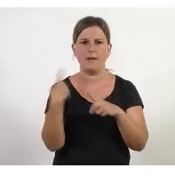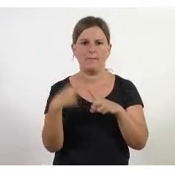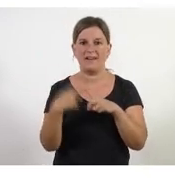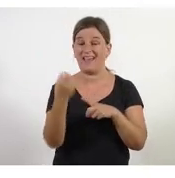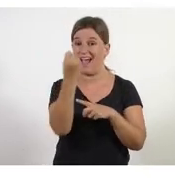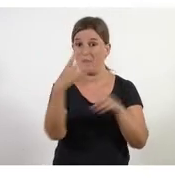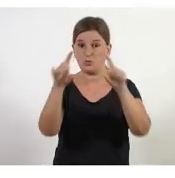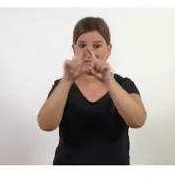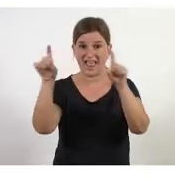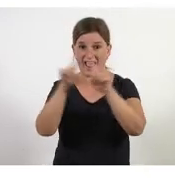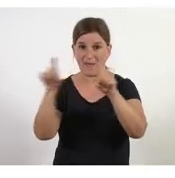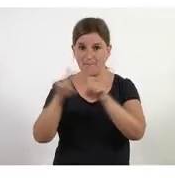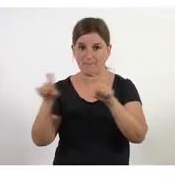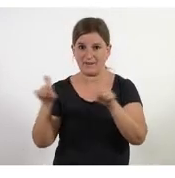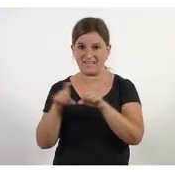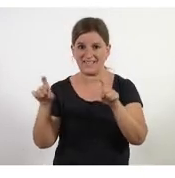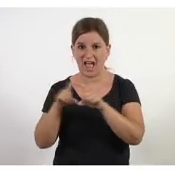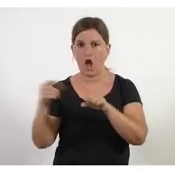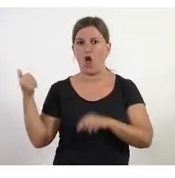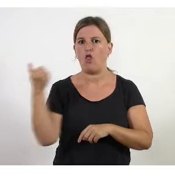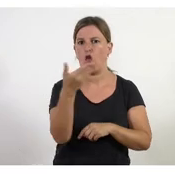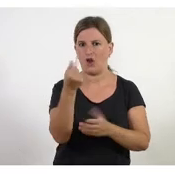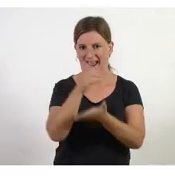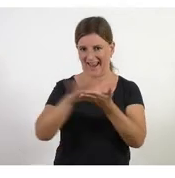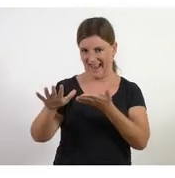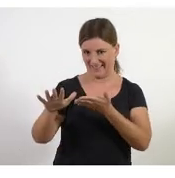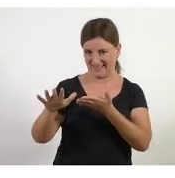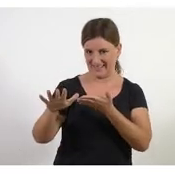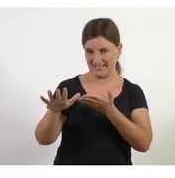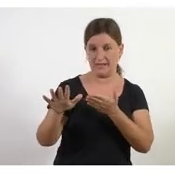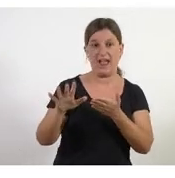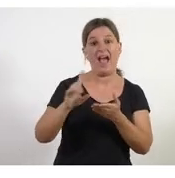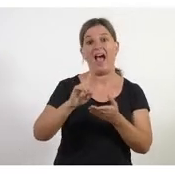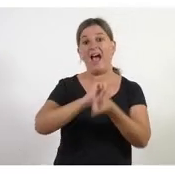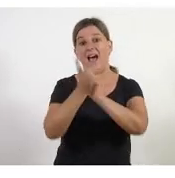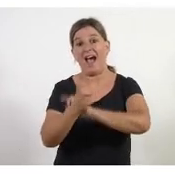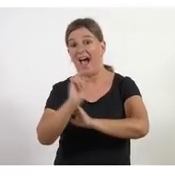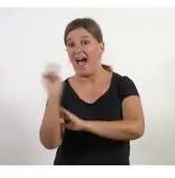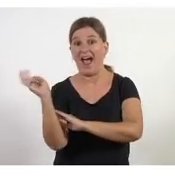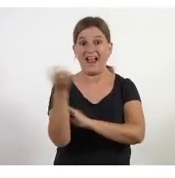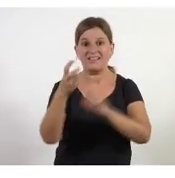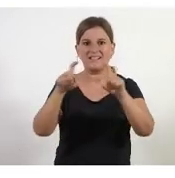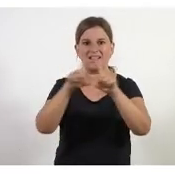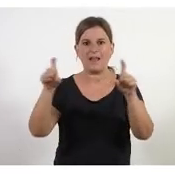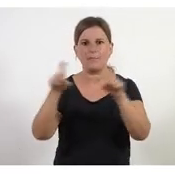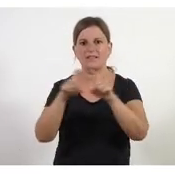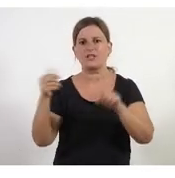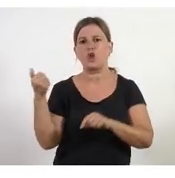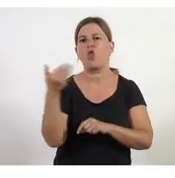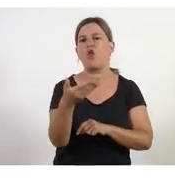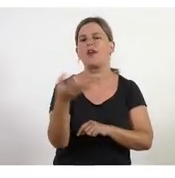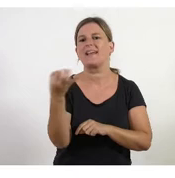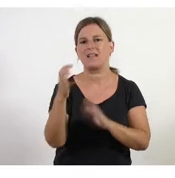algunes empreses fan una donació gratuïta i altres empreses fan una donació, per exemple, d'un